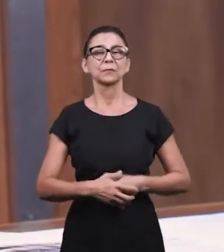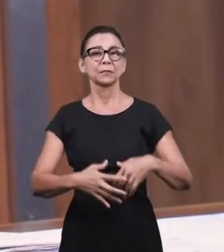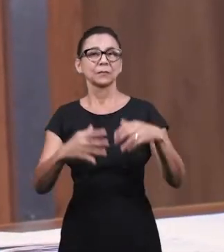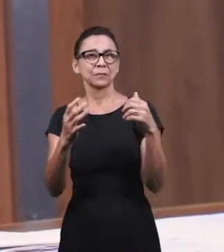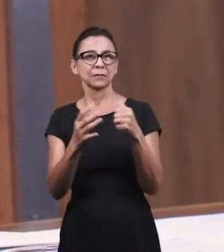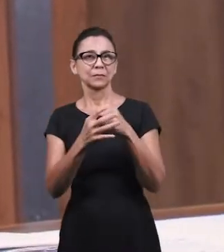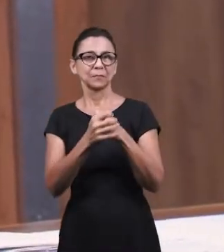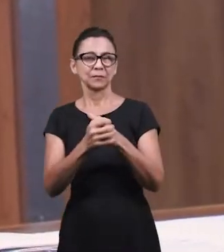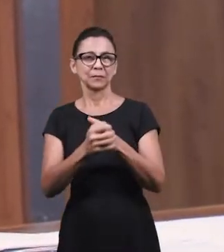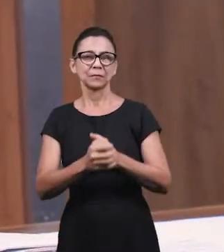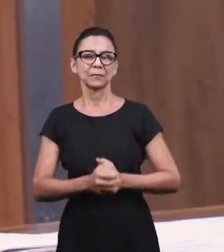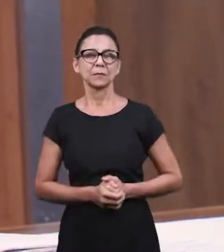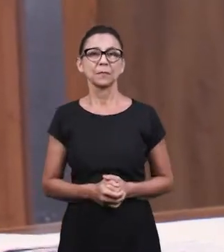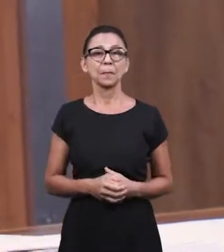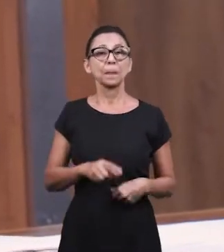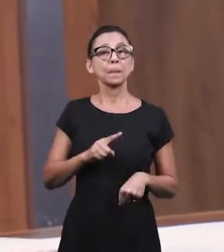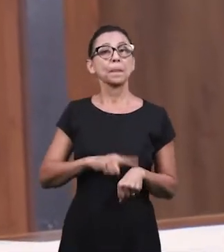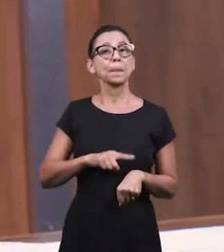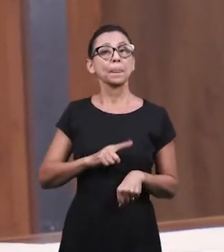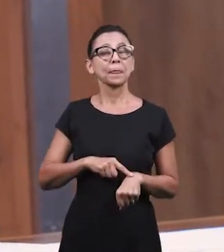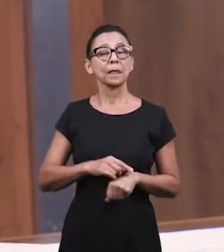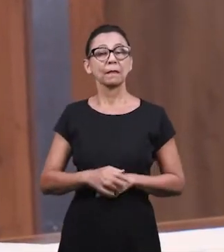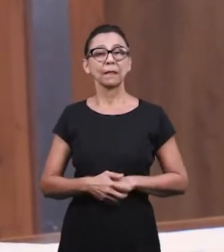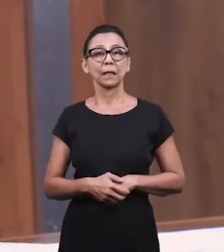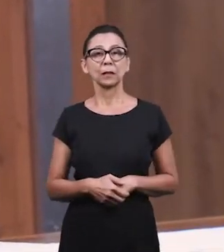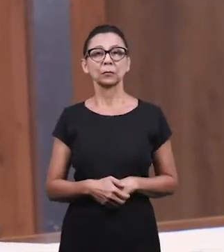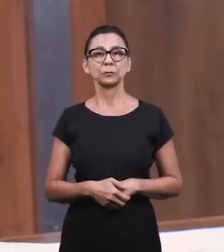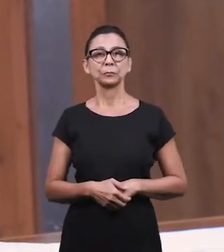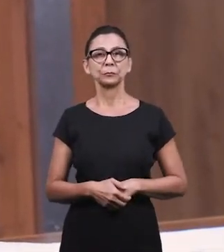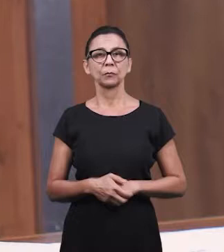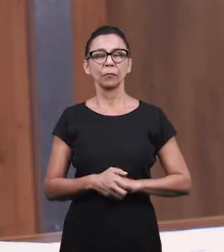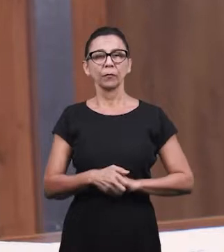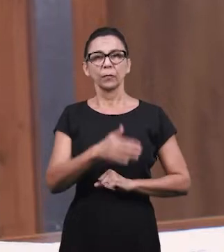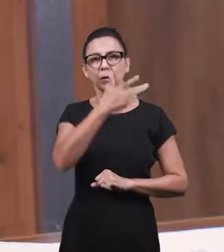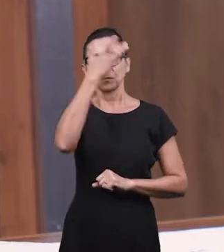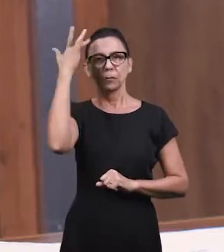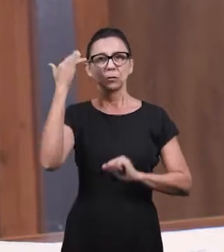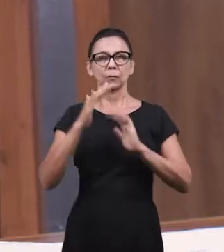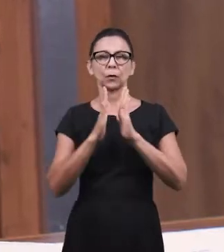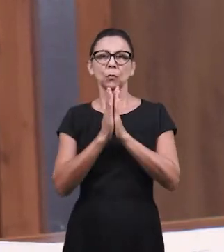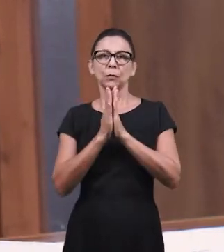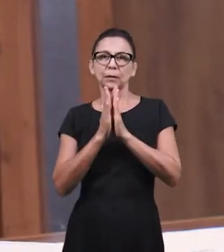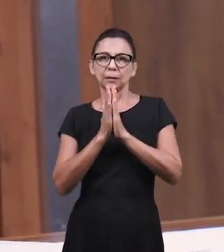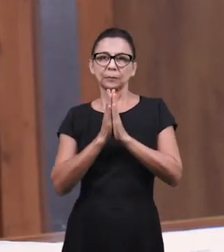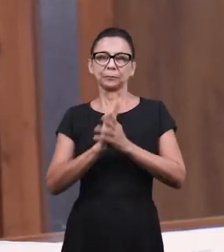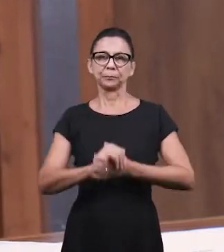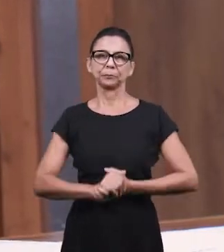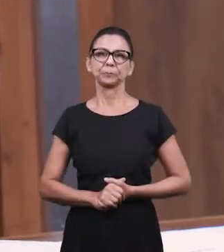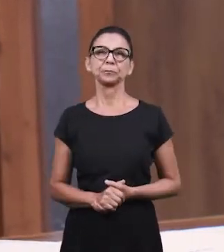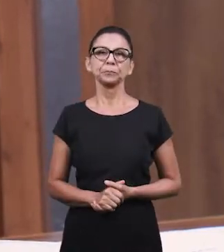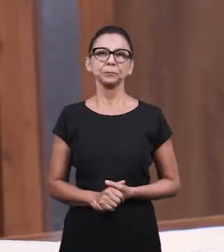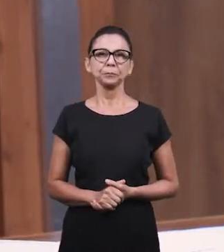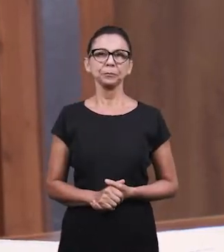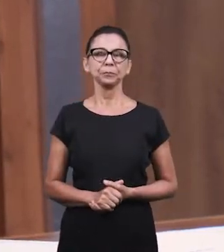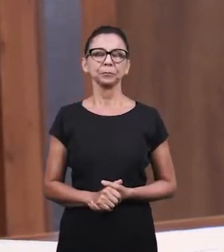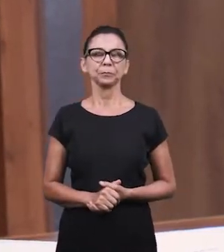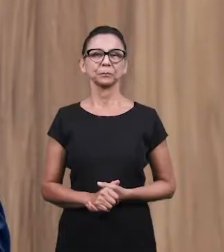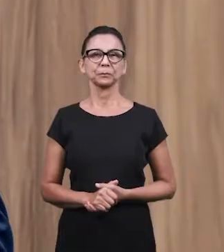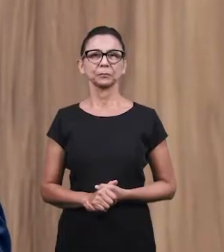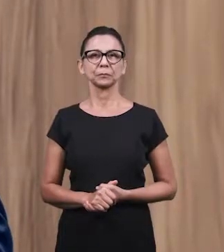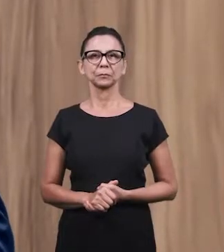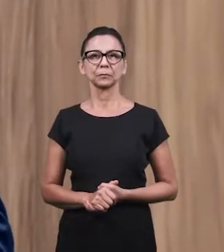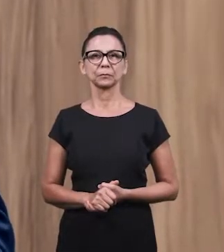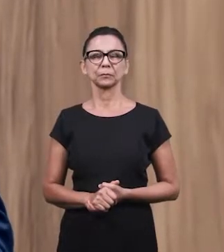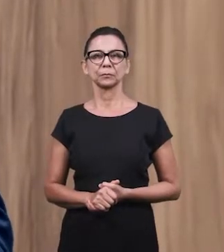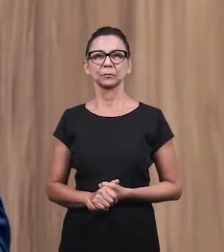Amen, gloire à Dieu. Nous allons maintenant écouter une prière en ce moment par l'un de nos